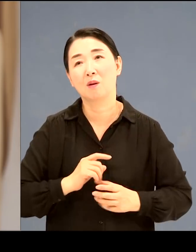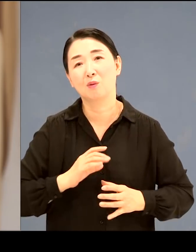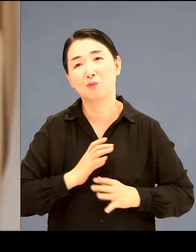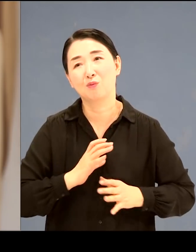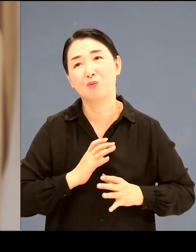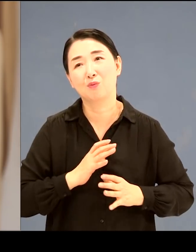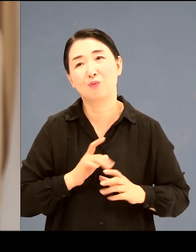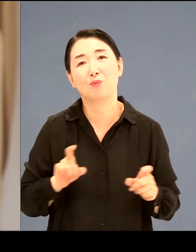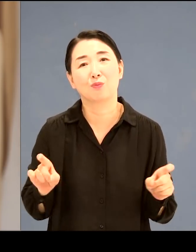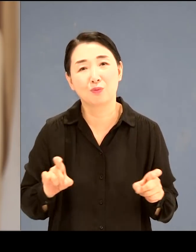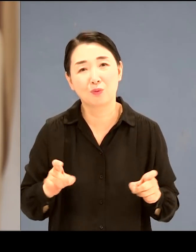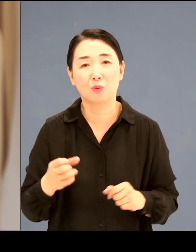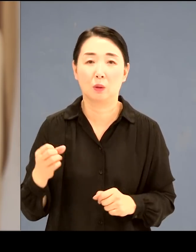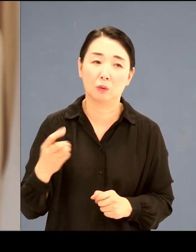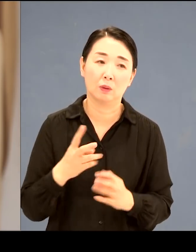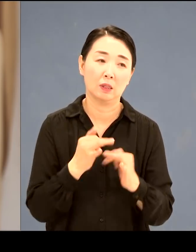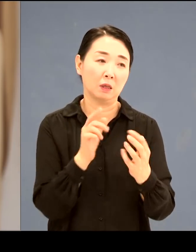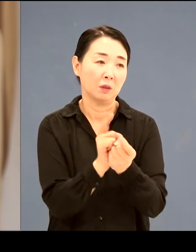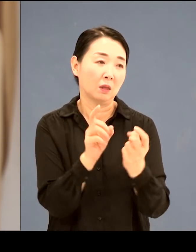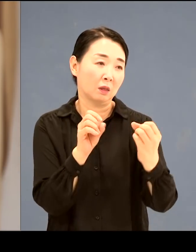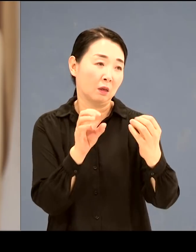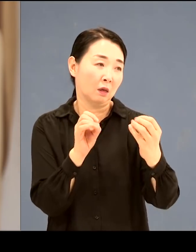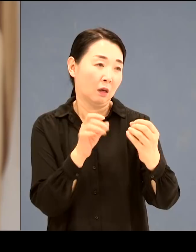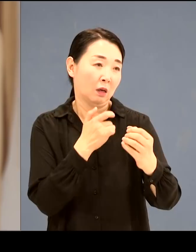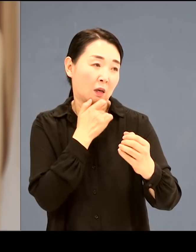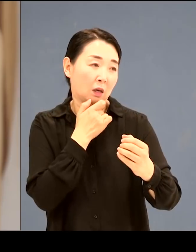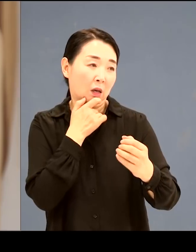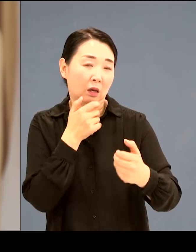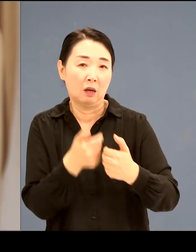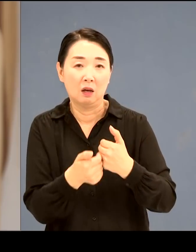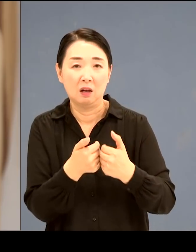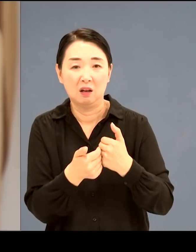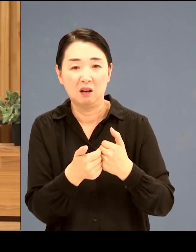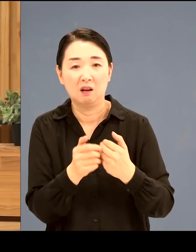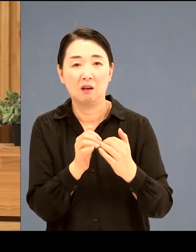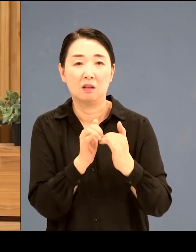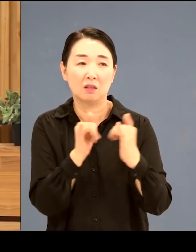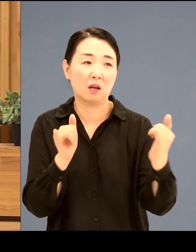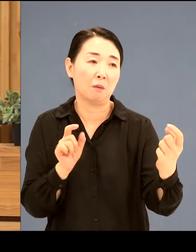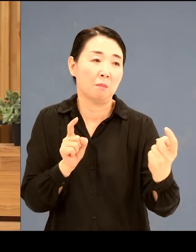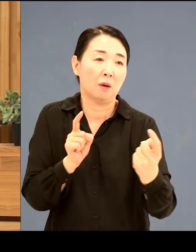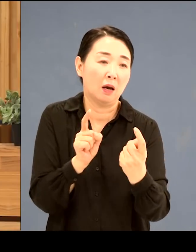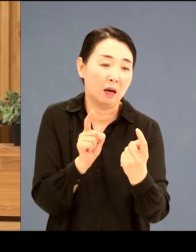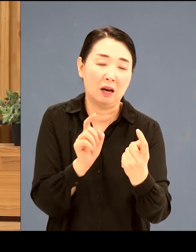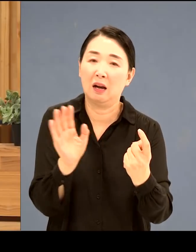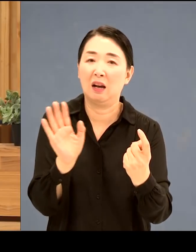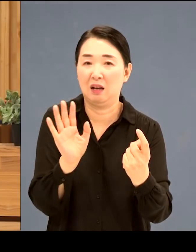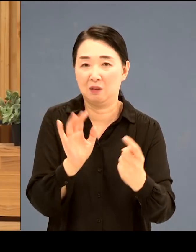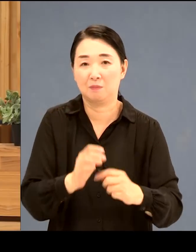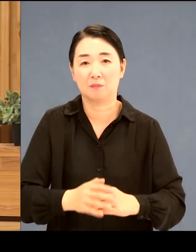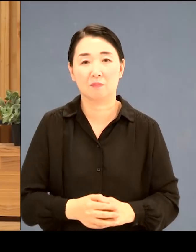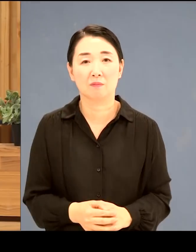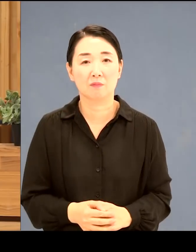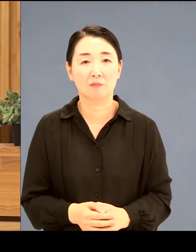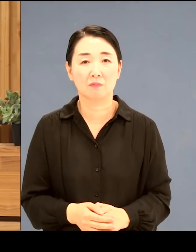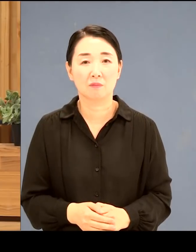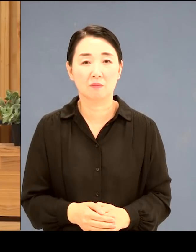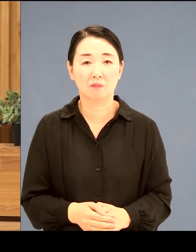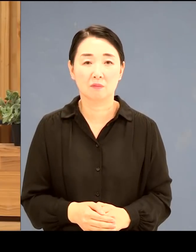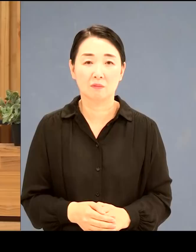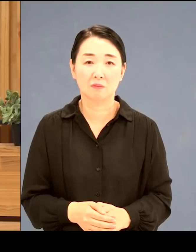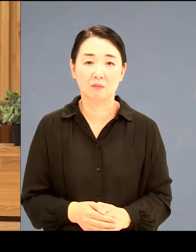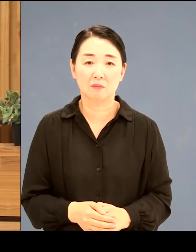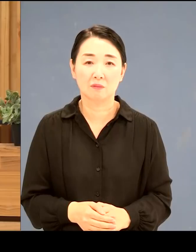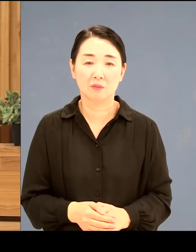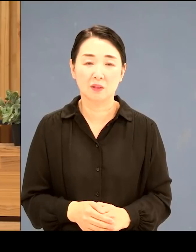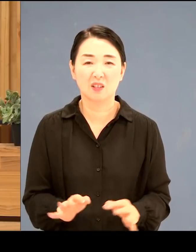네. 사람 만나서 얘기하는 게 꺼려지고 맞아. 거의 사람들을 안 만났던 것 같아요. 이 재정적인 어려움,